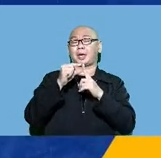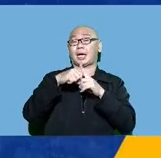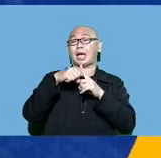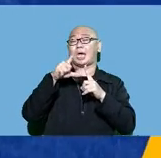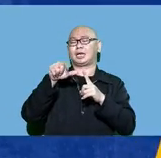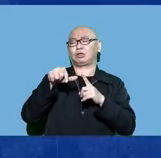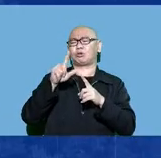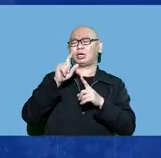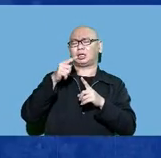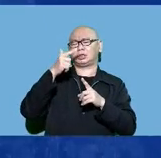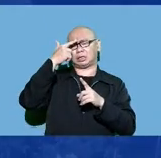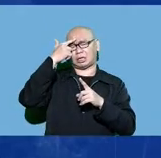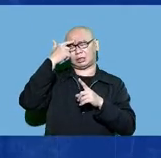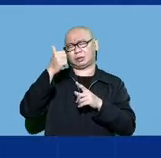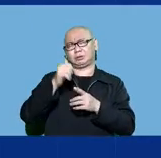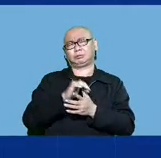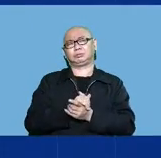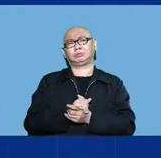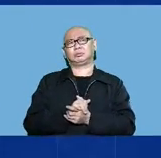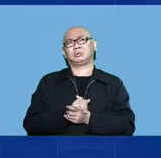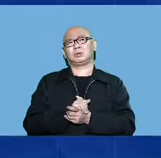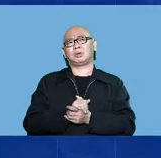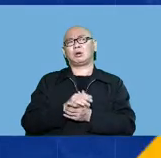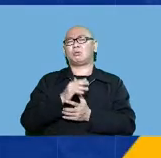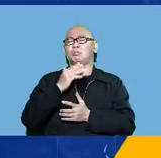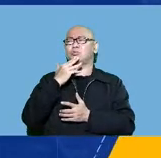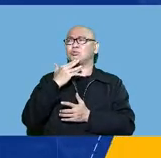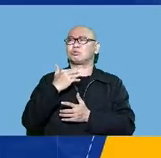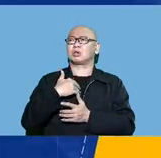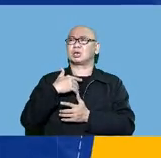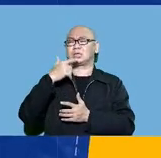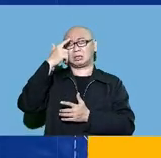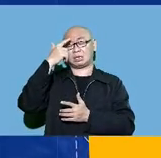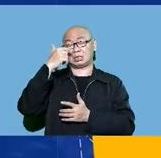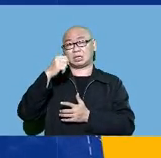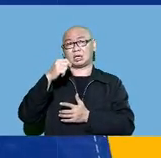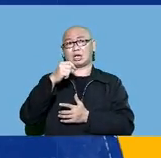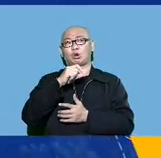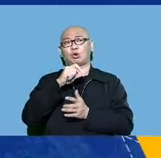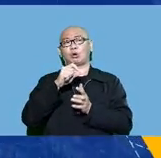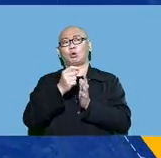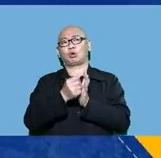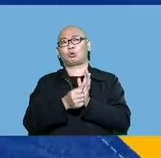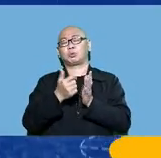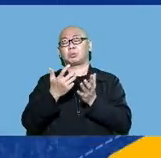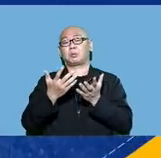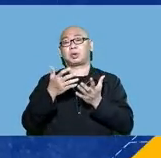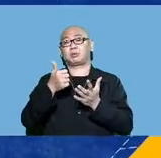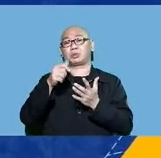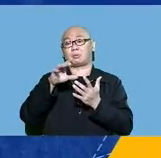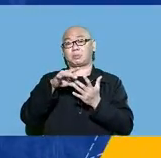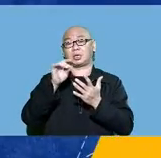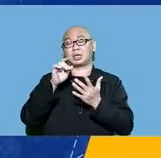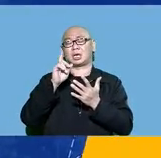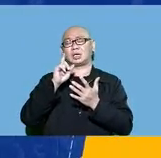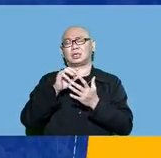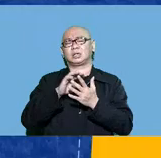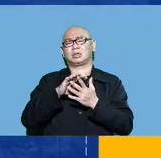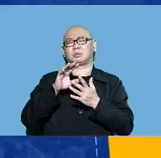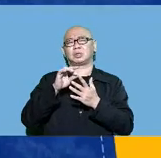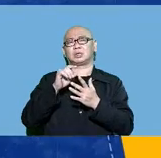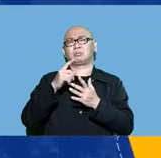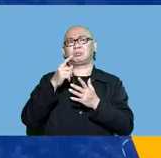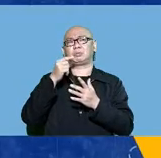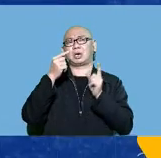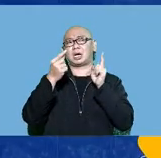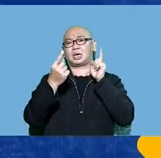sebuah kecerdasan, memiliki kecerdasan ekonomi, bagaimana mereka bisa memilih, punya opsi bagaimana menghadapi tantangan